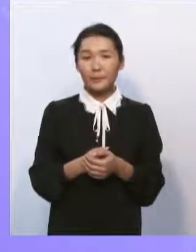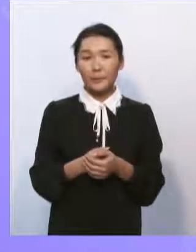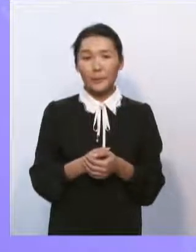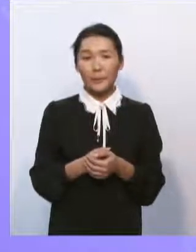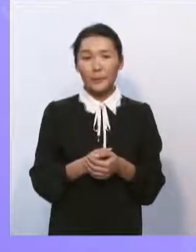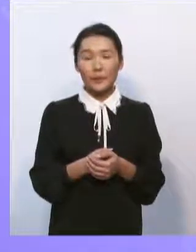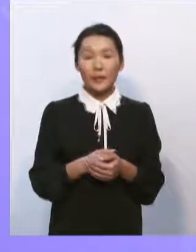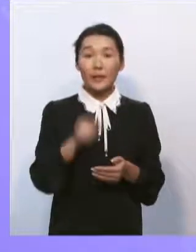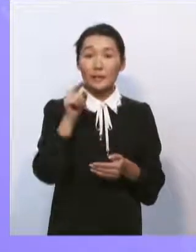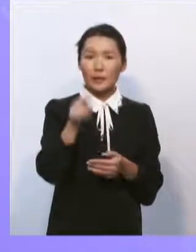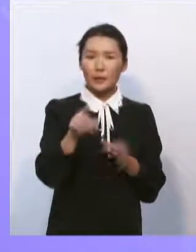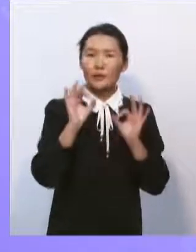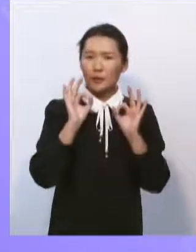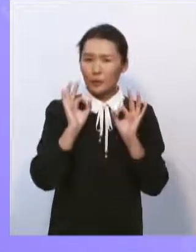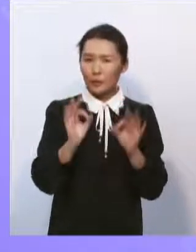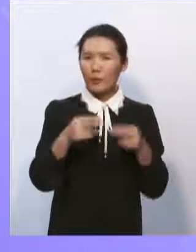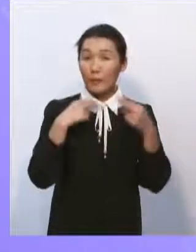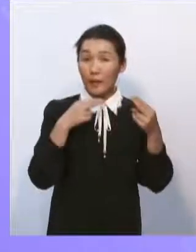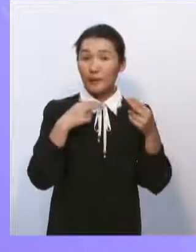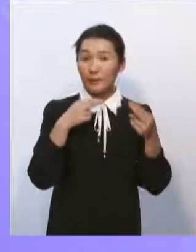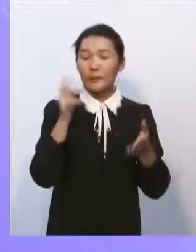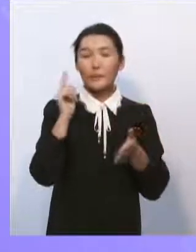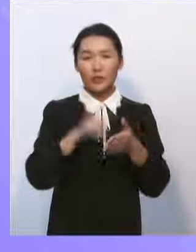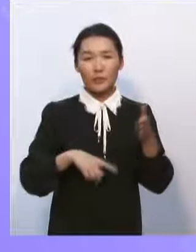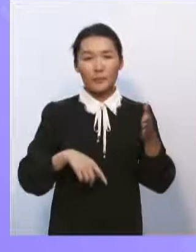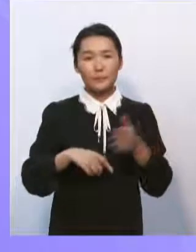силерди туура байкады деп ишенем.